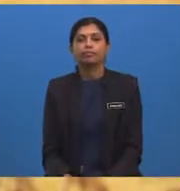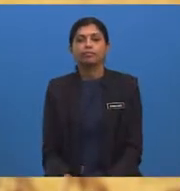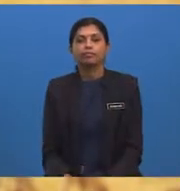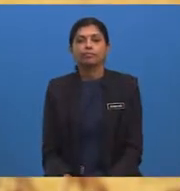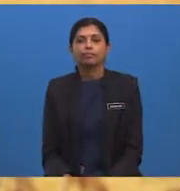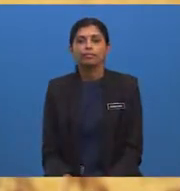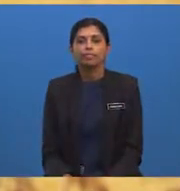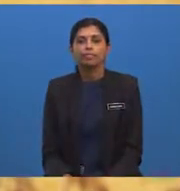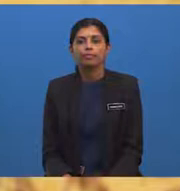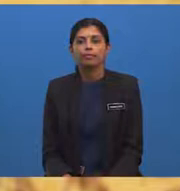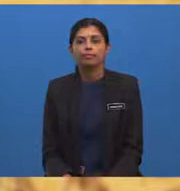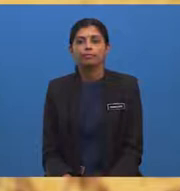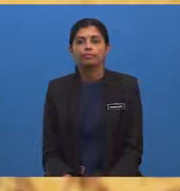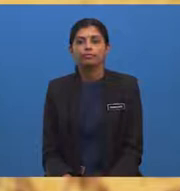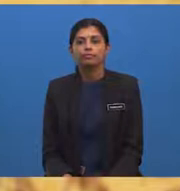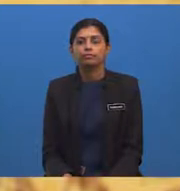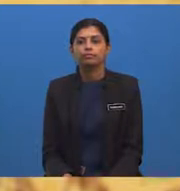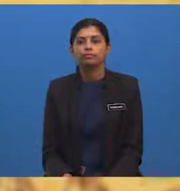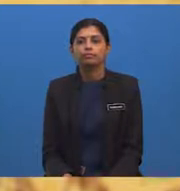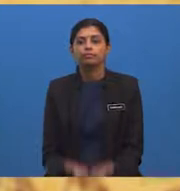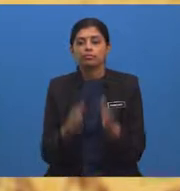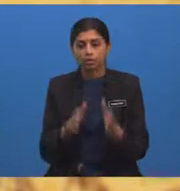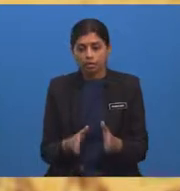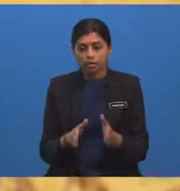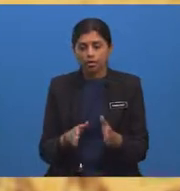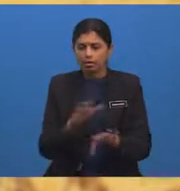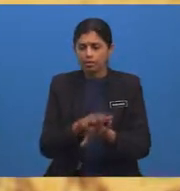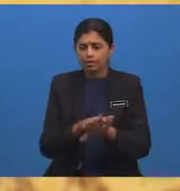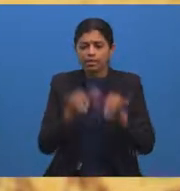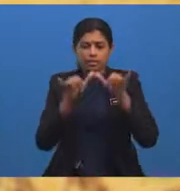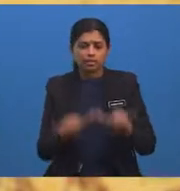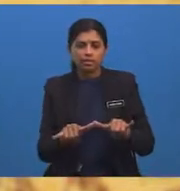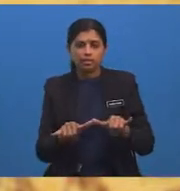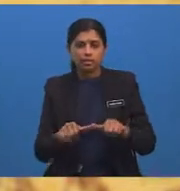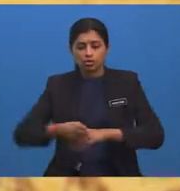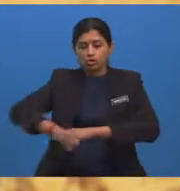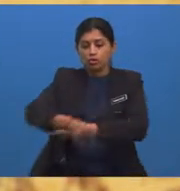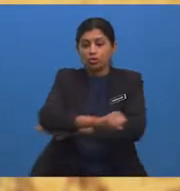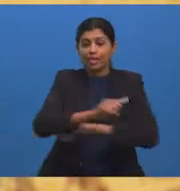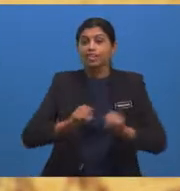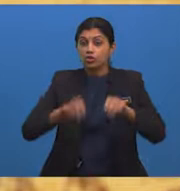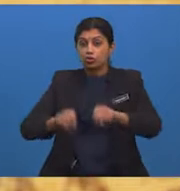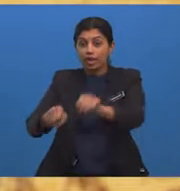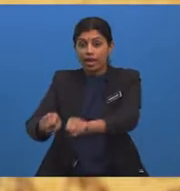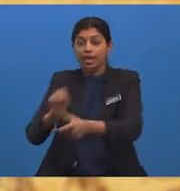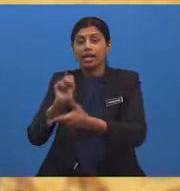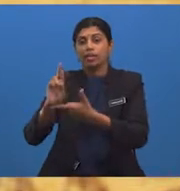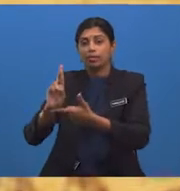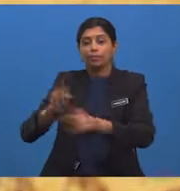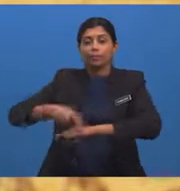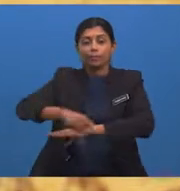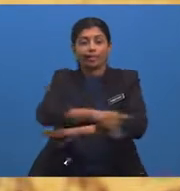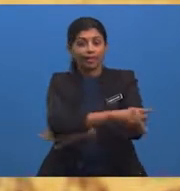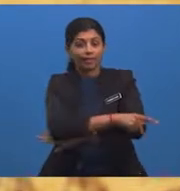Pertempatan penduduk berkembang sama ada di lembah sungai mahupun pesisiran pantai, lalu mencorakkan jenis